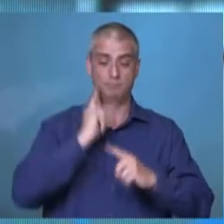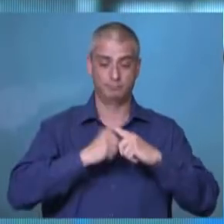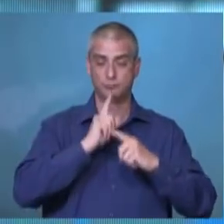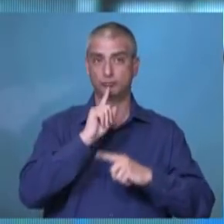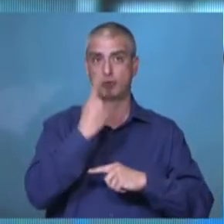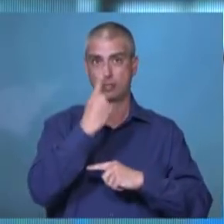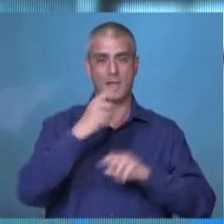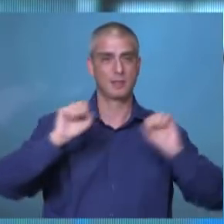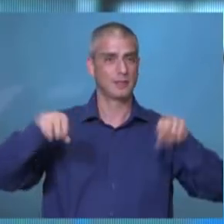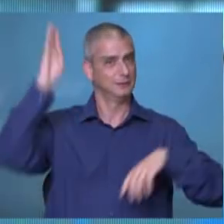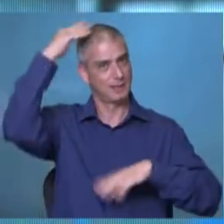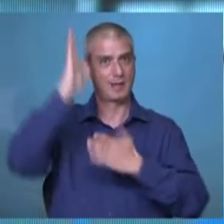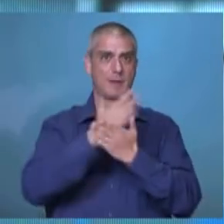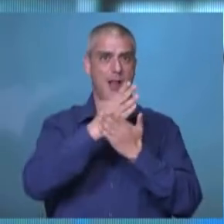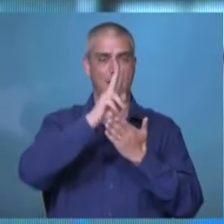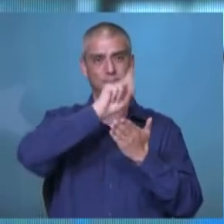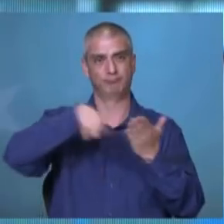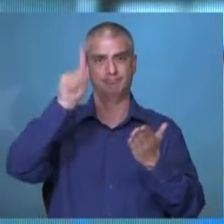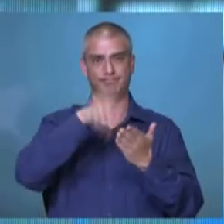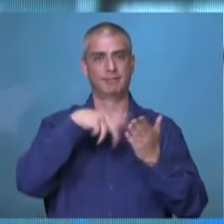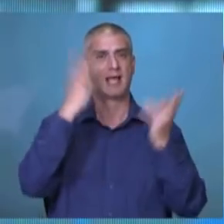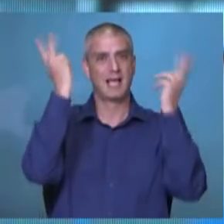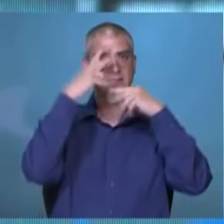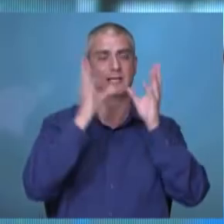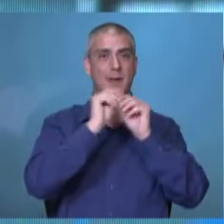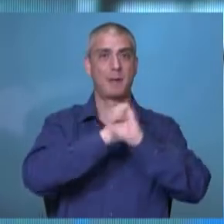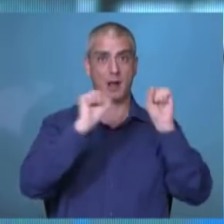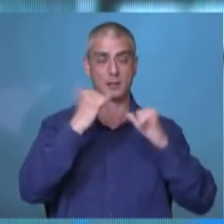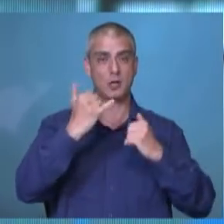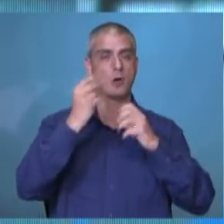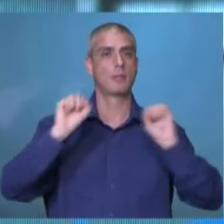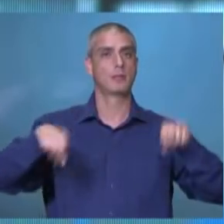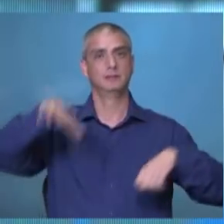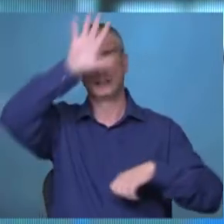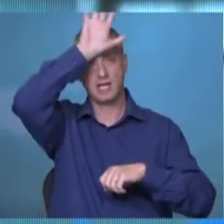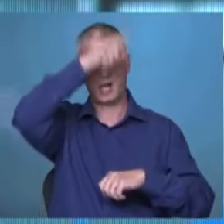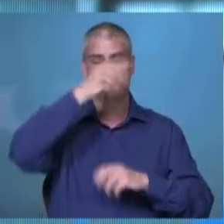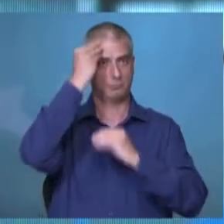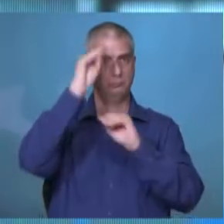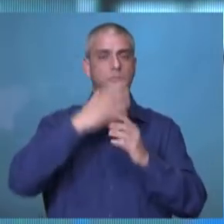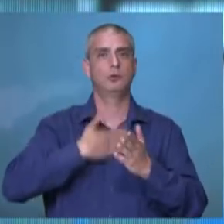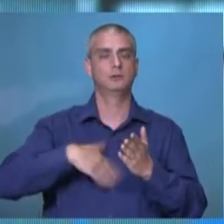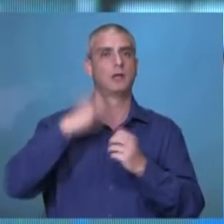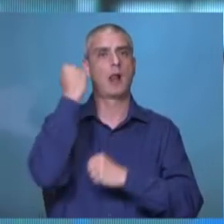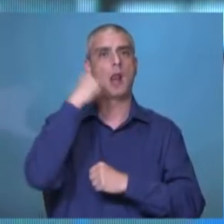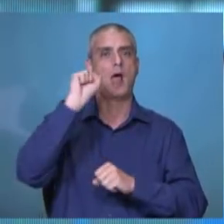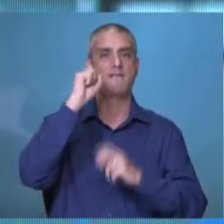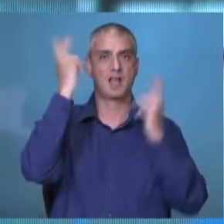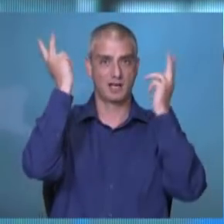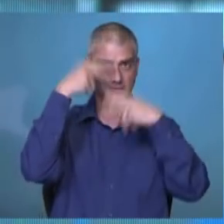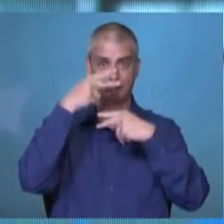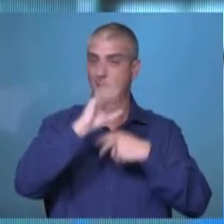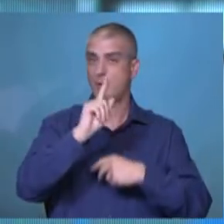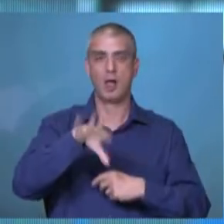של הנשיא טראמפ על יציאתה של ארצות הברית מההסכם, מודיע היום נשיא איראן רוהני על כוונתו להפר את ההסכם אם לא